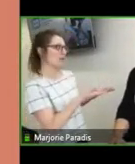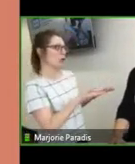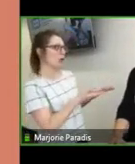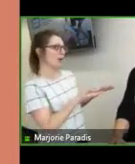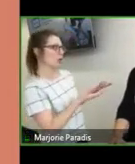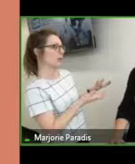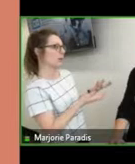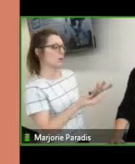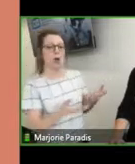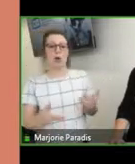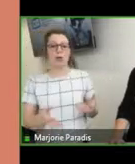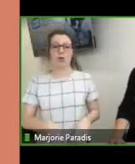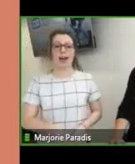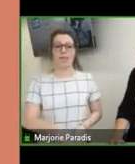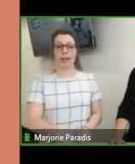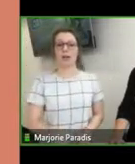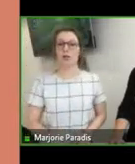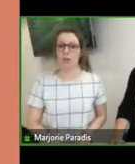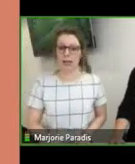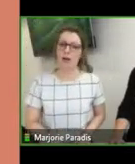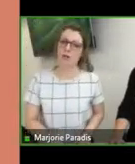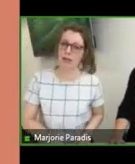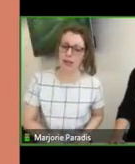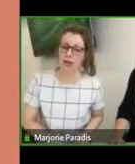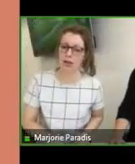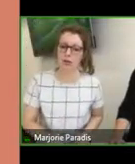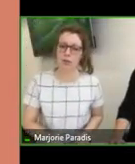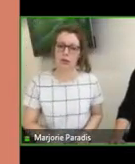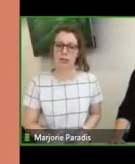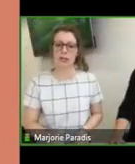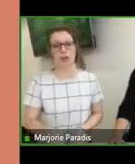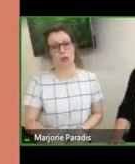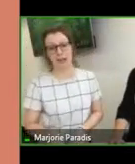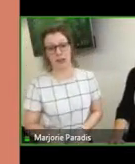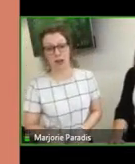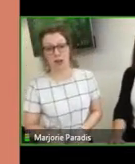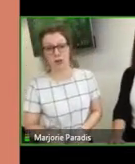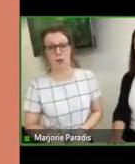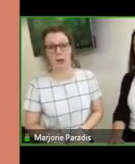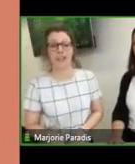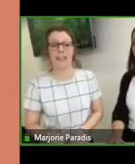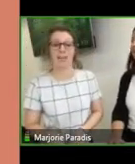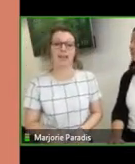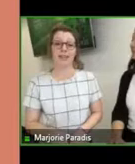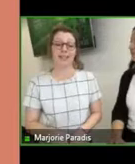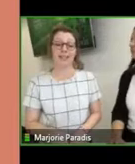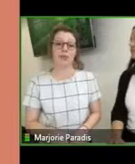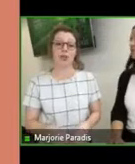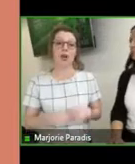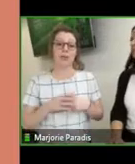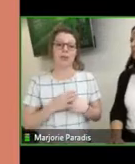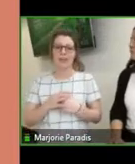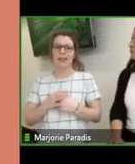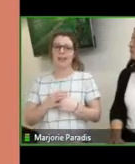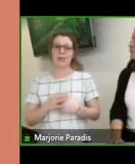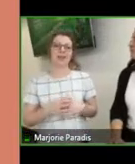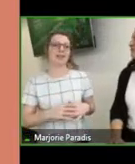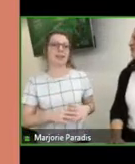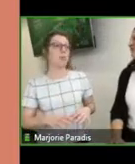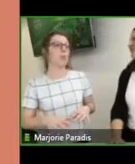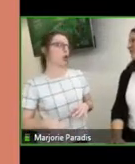je pense que tu l'as mentionné tantôt, sauf qu'avec l'ère du numérique, on se rappellera qu'on n'est plus juste des consommateurs de contenu, mais on est également des diffuseurs, mais aussi